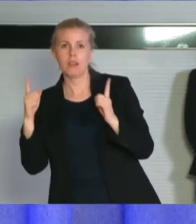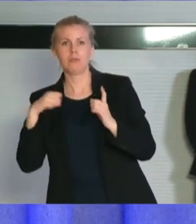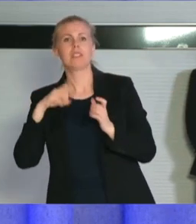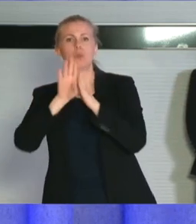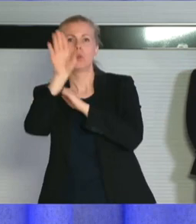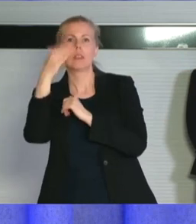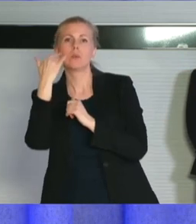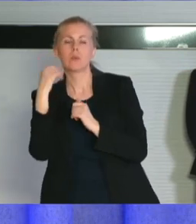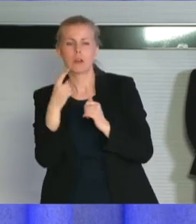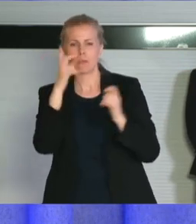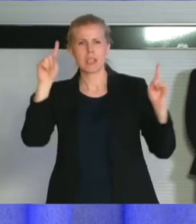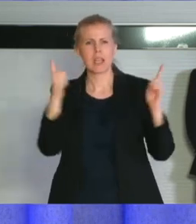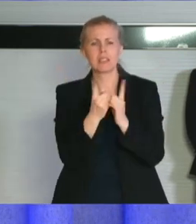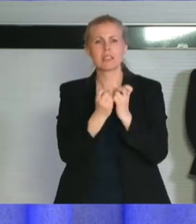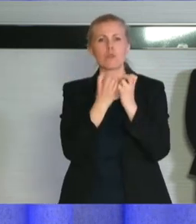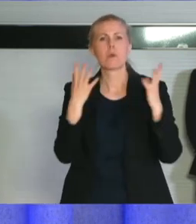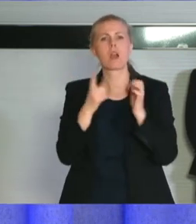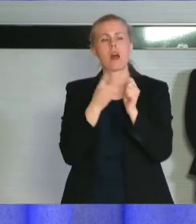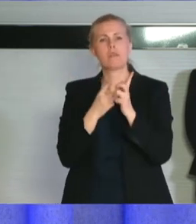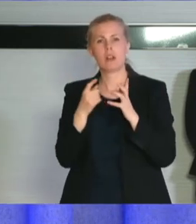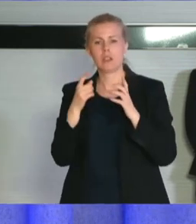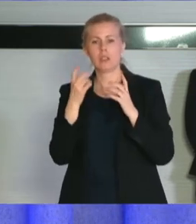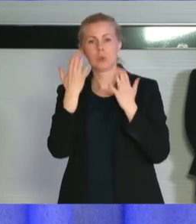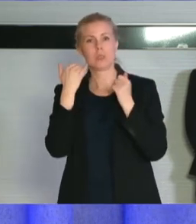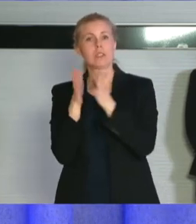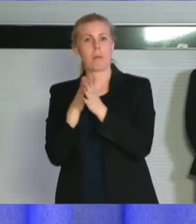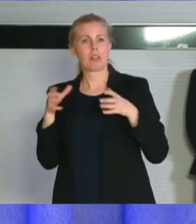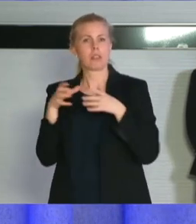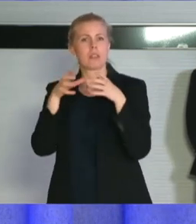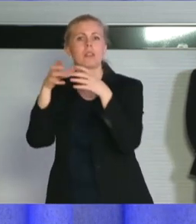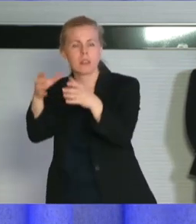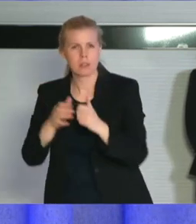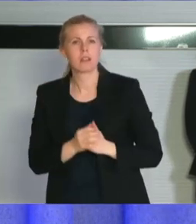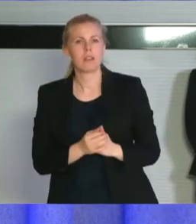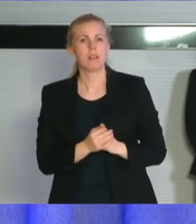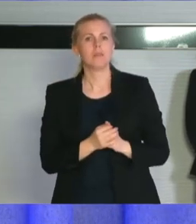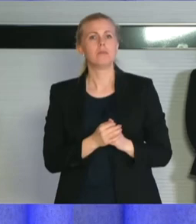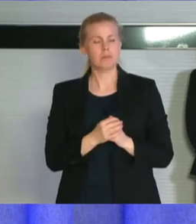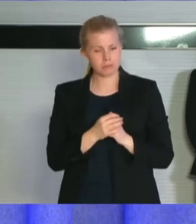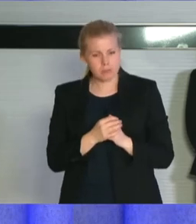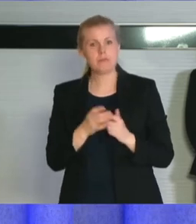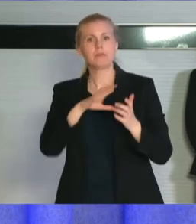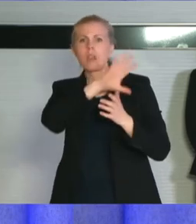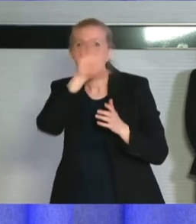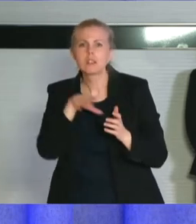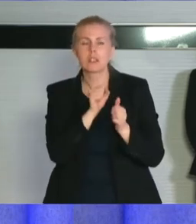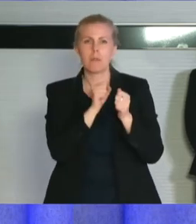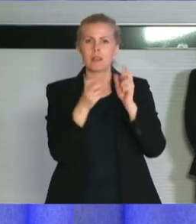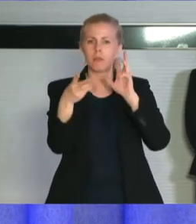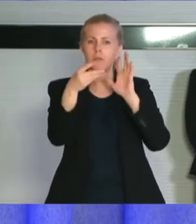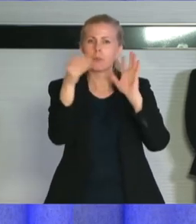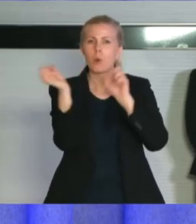du går på tur sammen med. Alle de tingene må du faktisk følge med på. Alt det bidrar til at vi kommer raskere tilbake til en